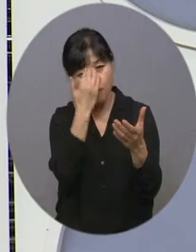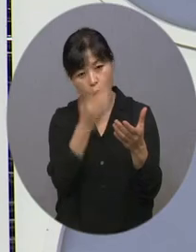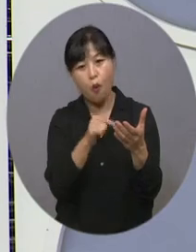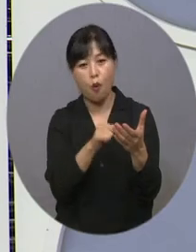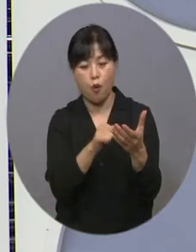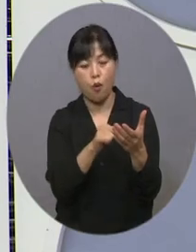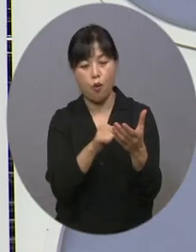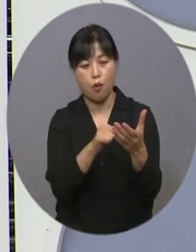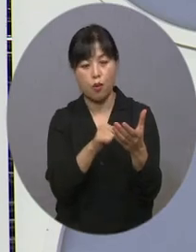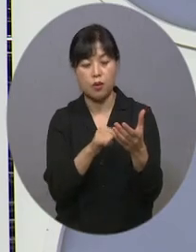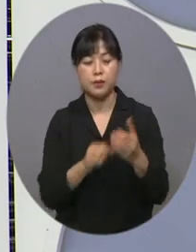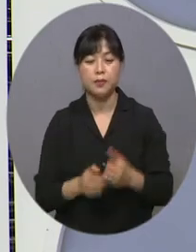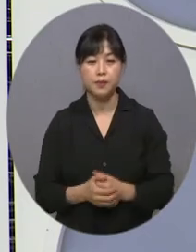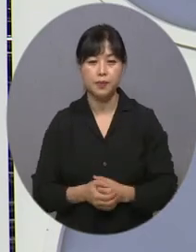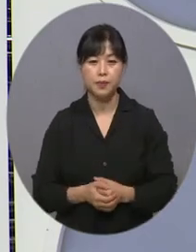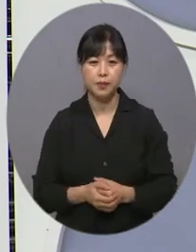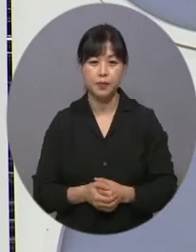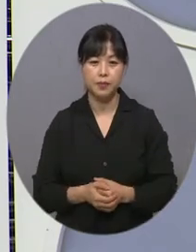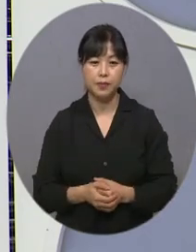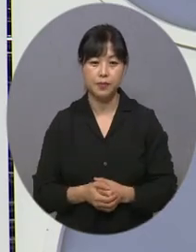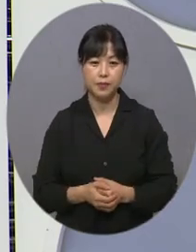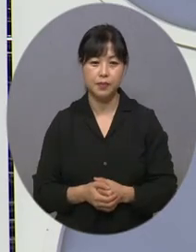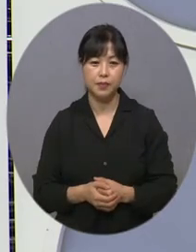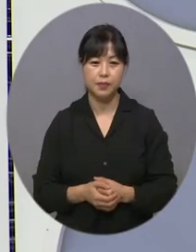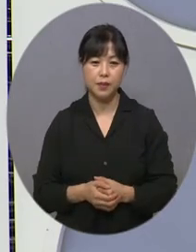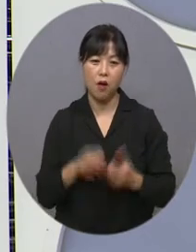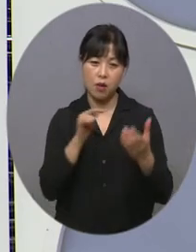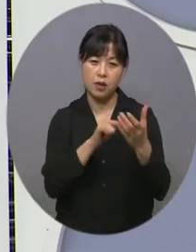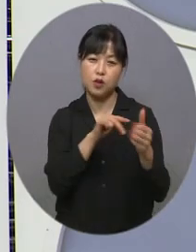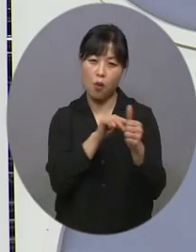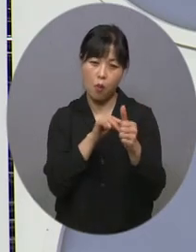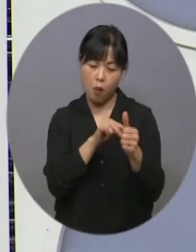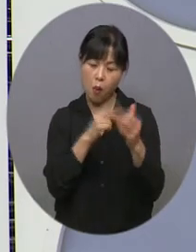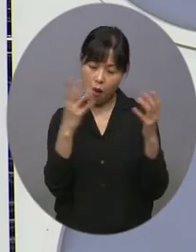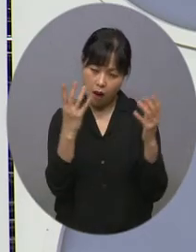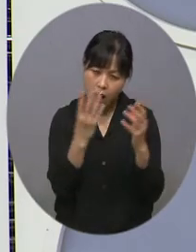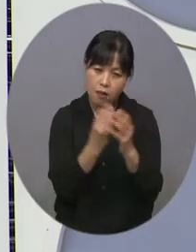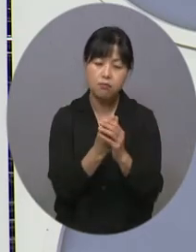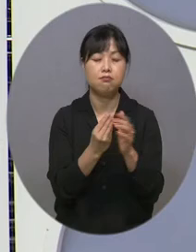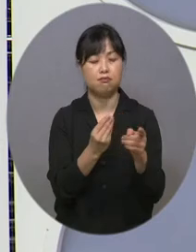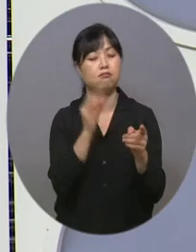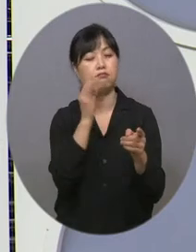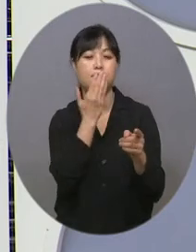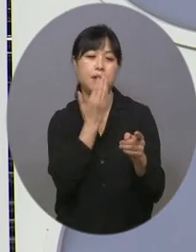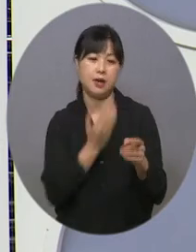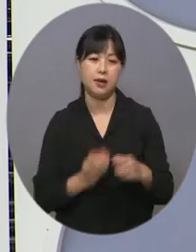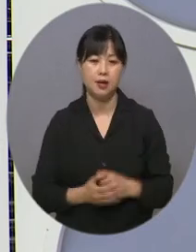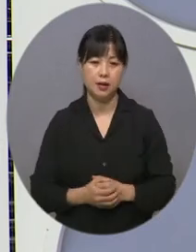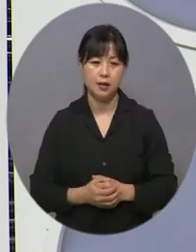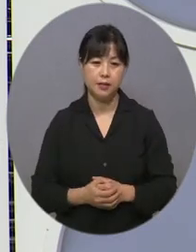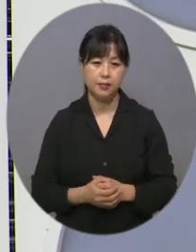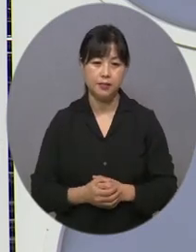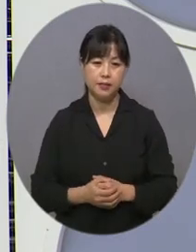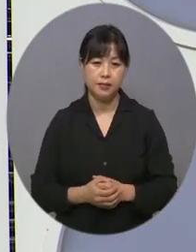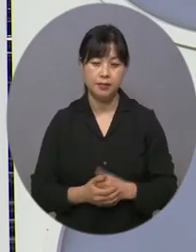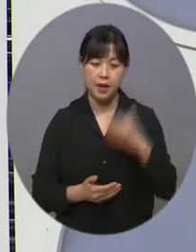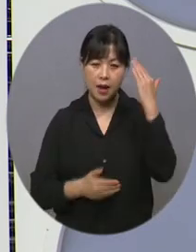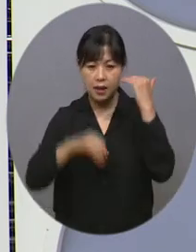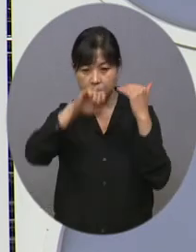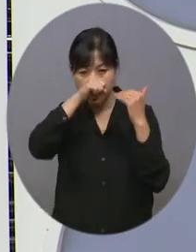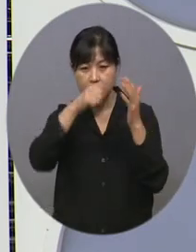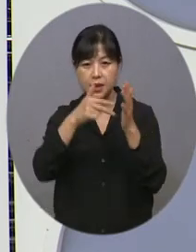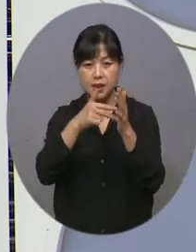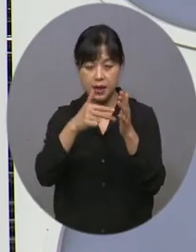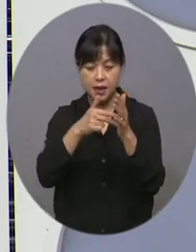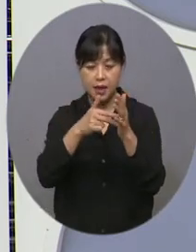받으시면 그걸 웬만한 정보는 거기 다 볼 수 있고요. 그다음에 이제 우리 아프리카 재단 한